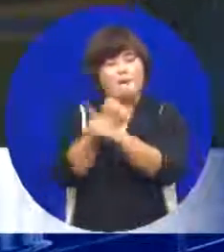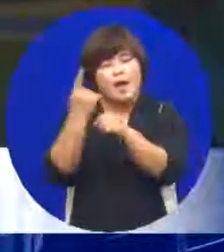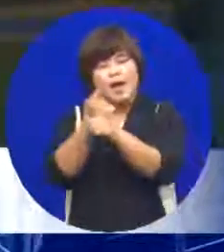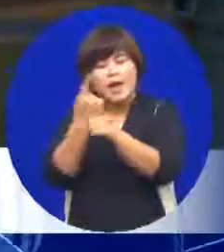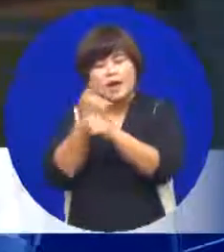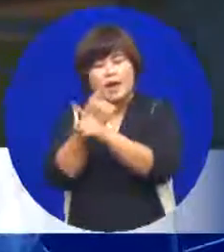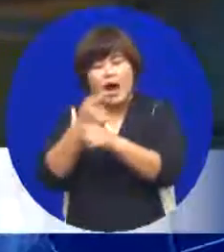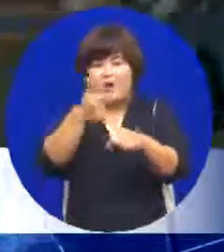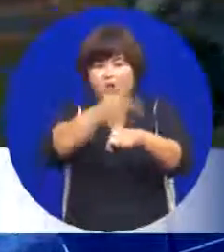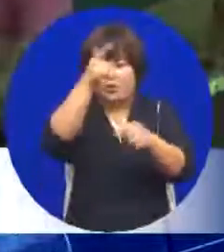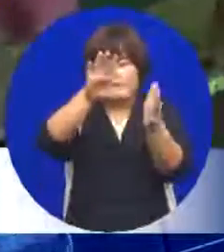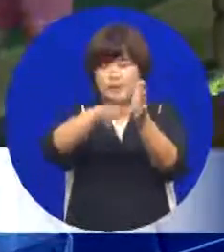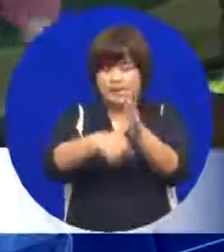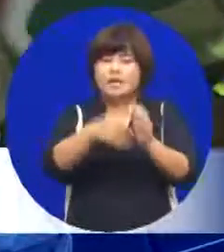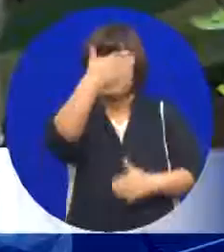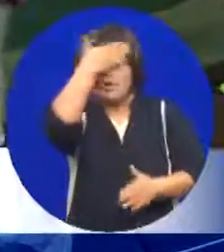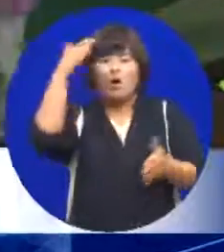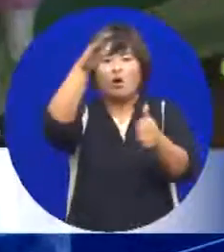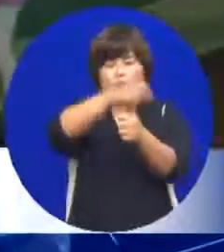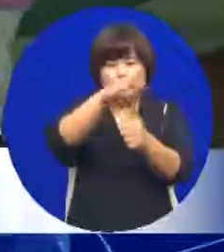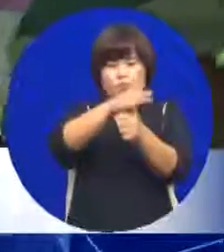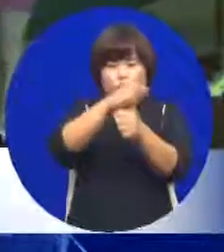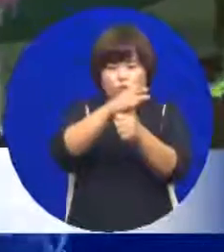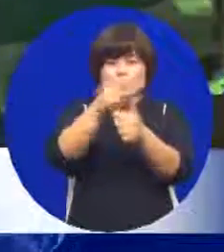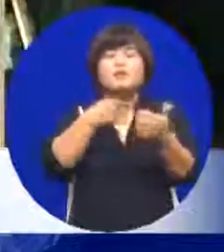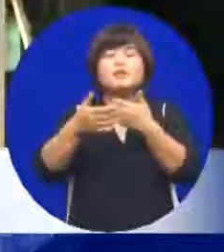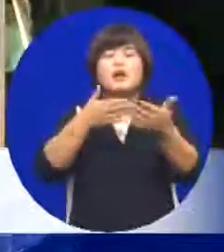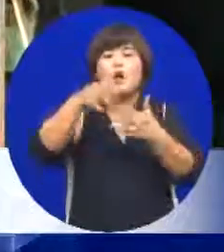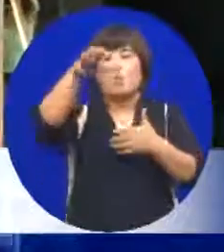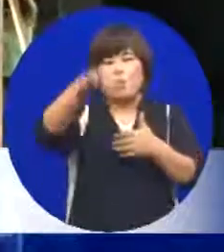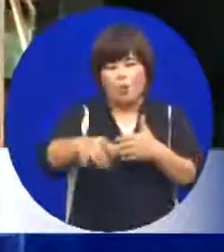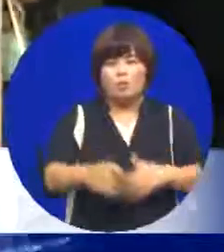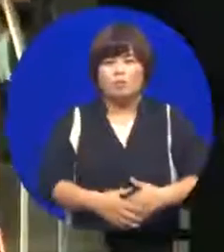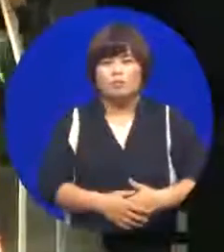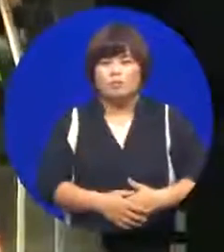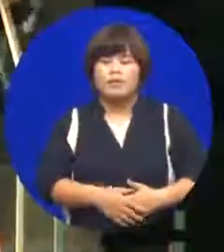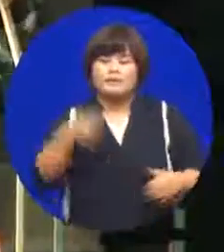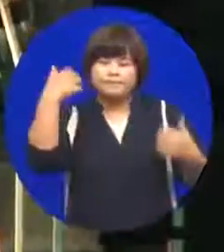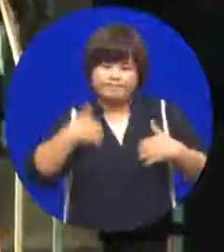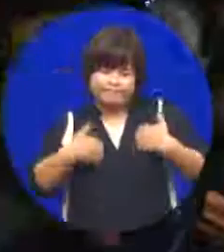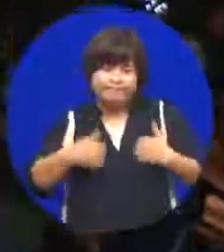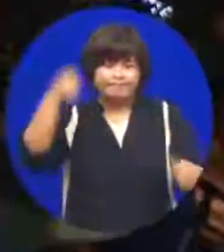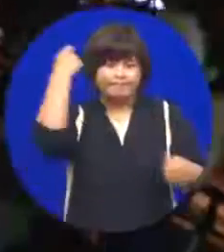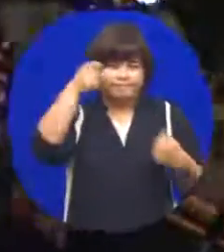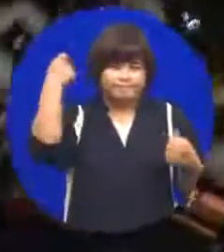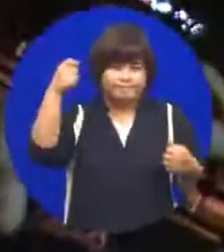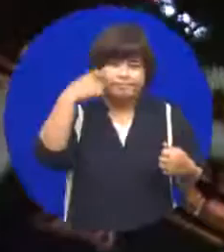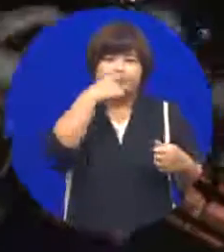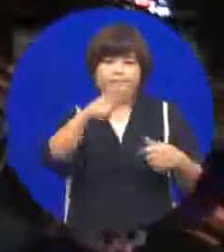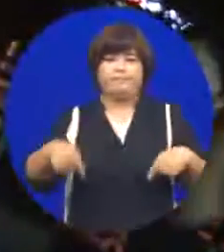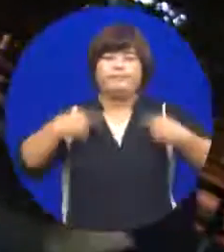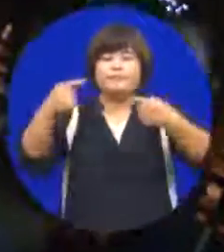금요일까지 매일 저녁 8시 행정타운 청소년 수련관 광장과 유방동 경안천변 운동장에서 흥겨운 음악에